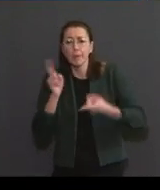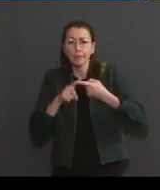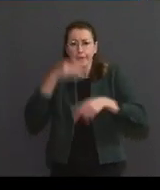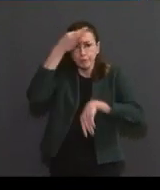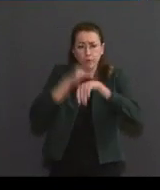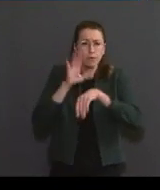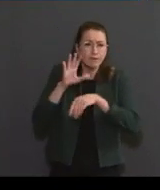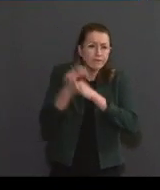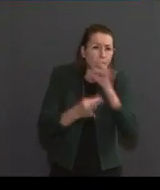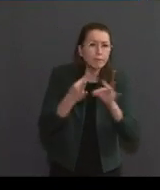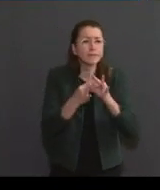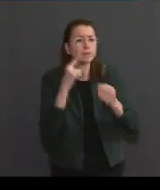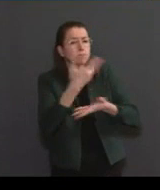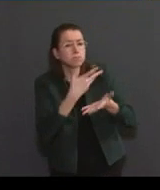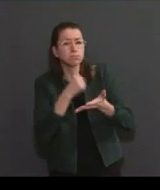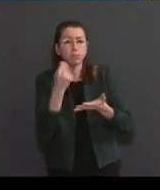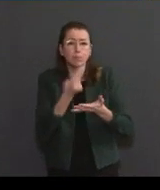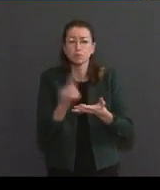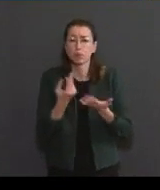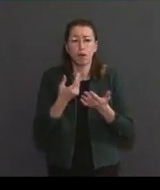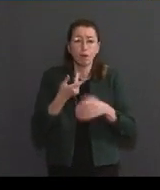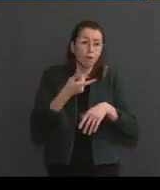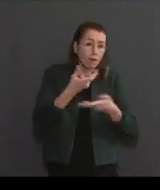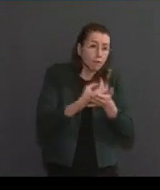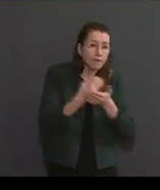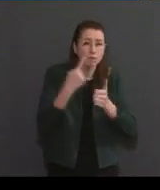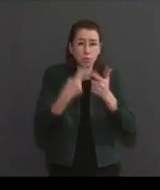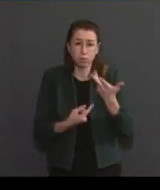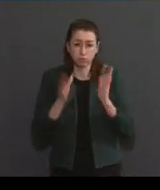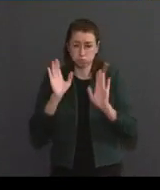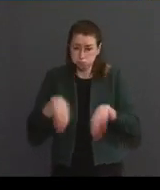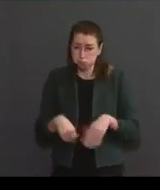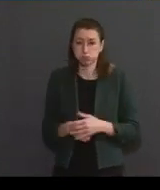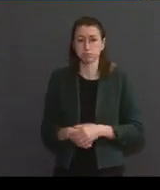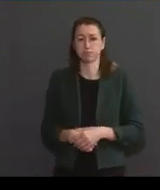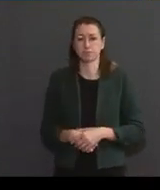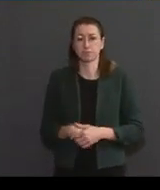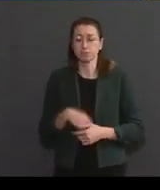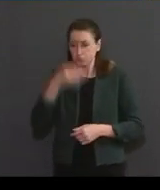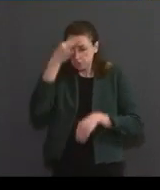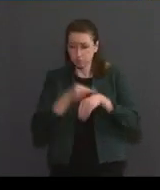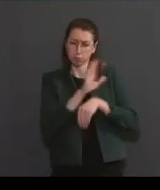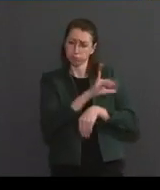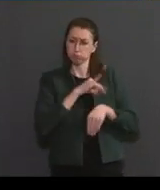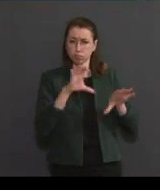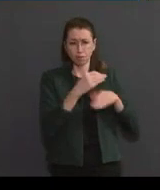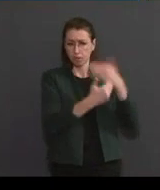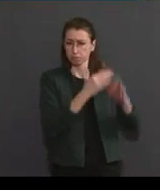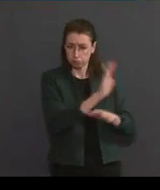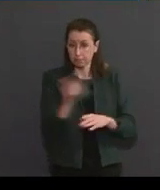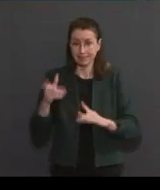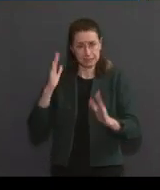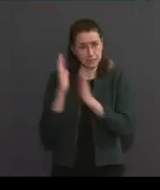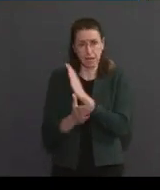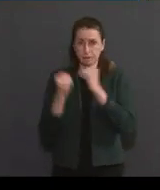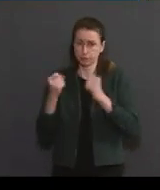du temps administratif à votre médecin traitant. Vous pourrez effectivement prendre ce rendez-vous auprès d'un des centres de